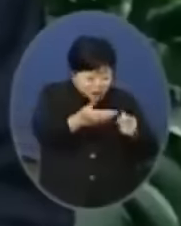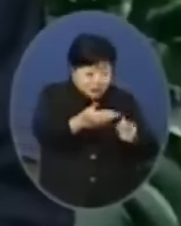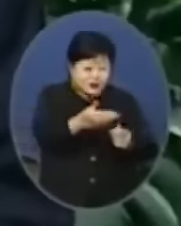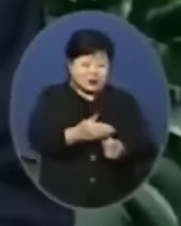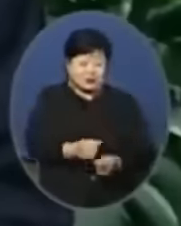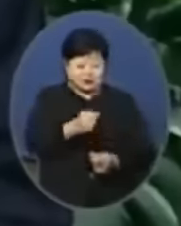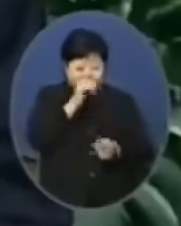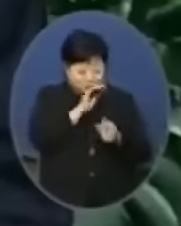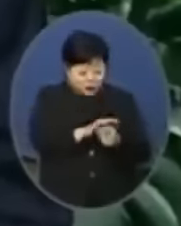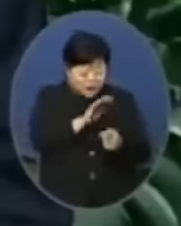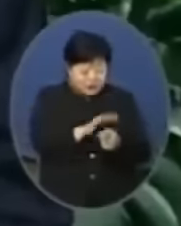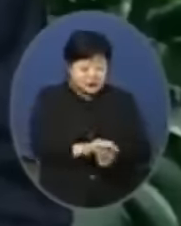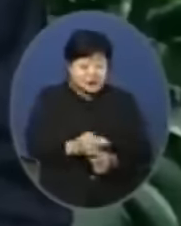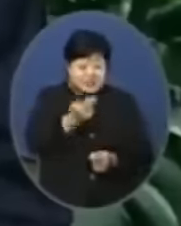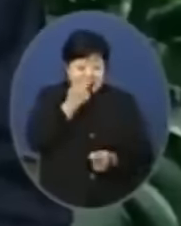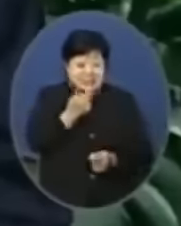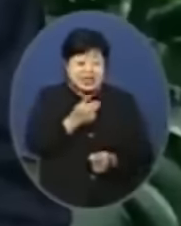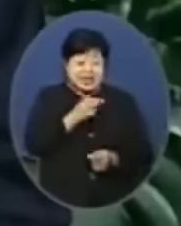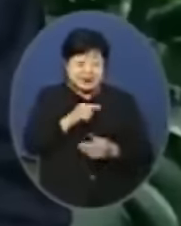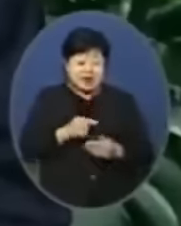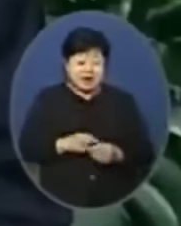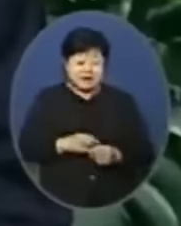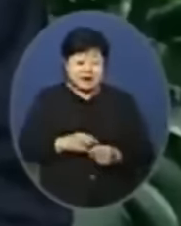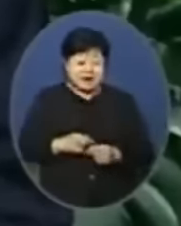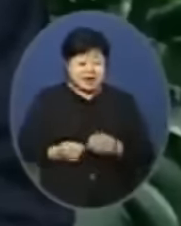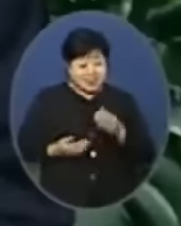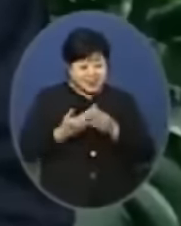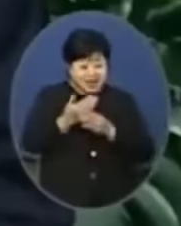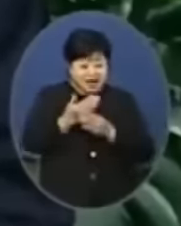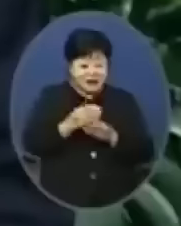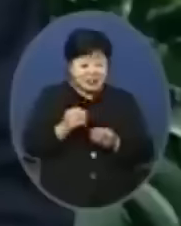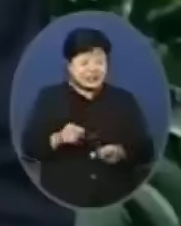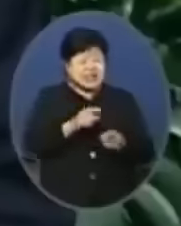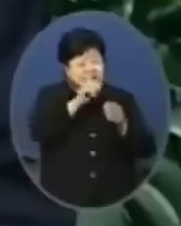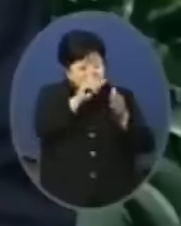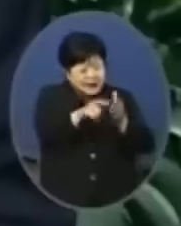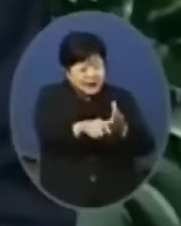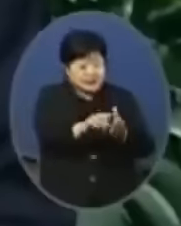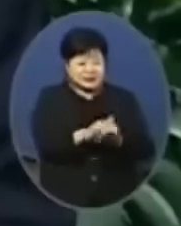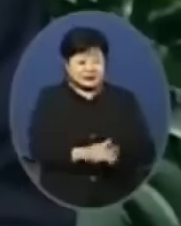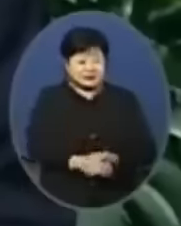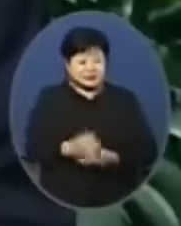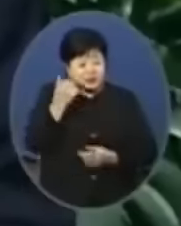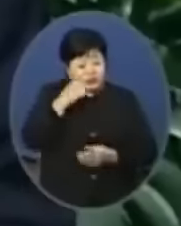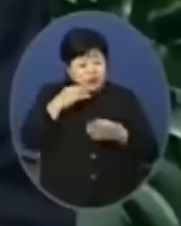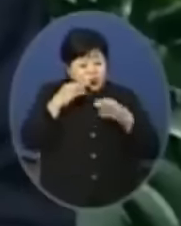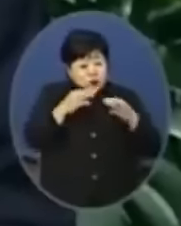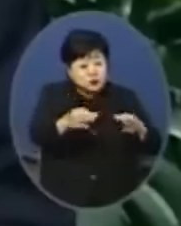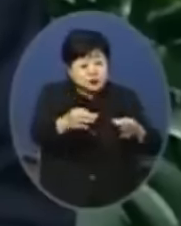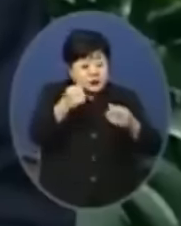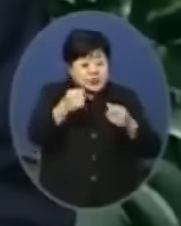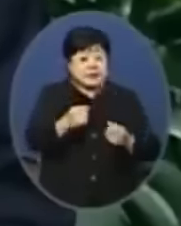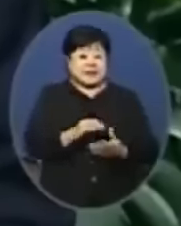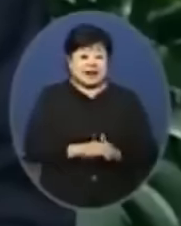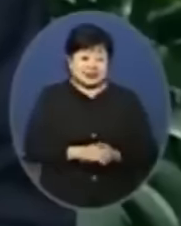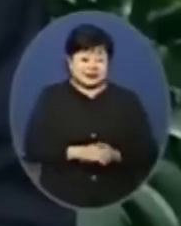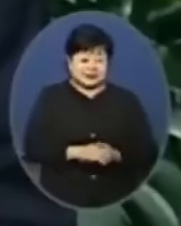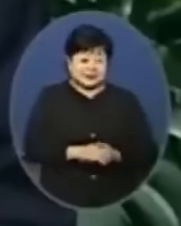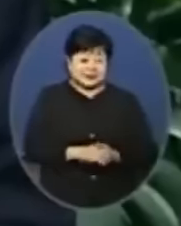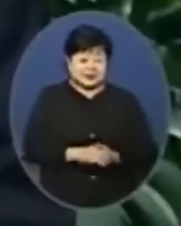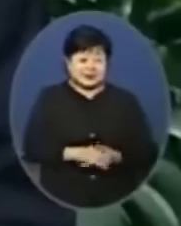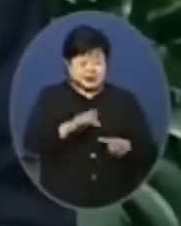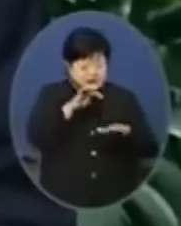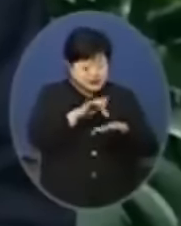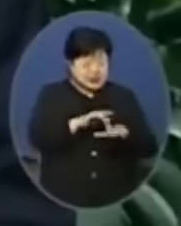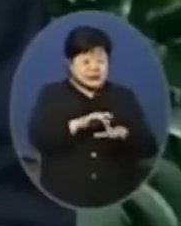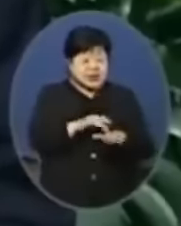주시고 좋아주심으로 생기가 마음속에 들어오게 되는 것입니다. 우리가 이 땅에 살면서 누구를 불러오고 이 땅에 사는 이상은 흑암의